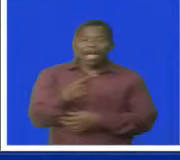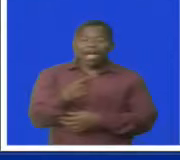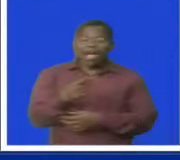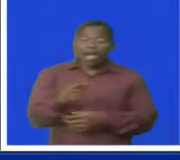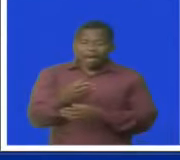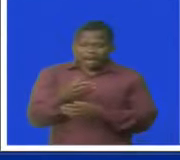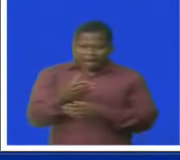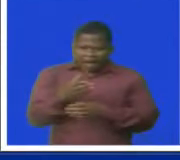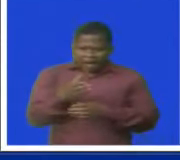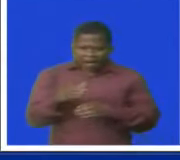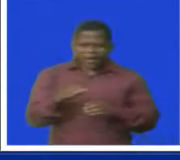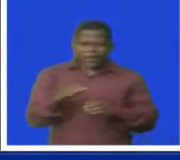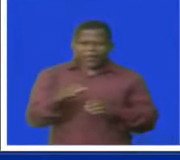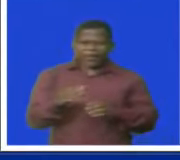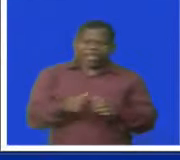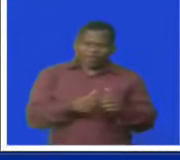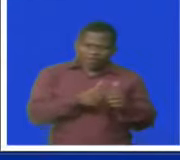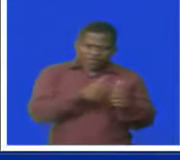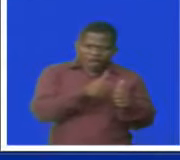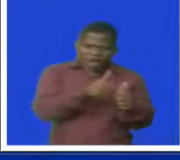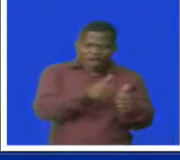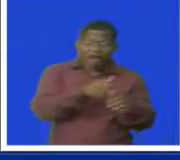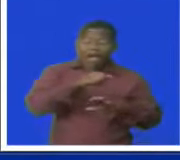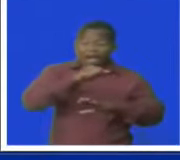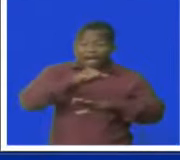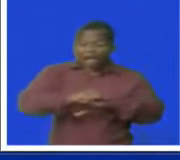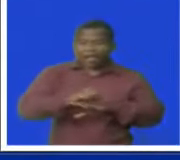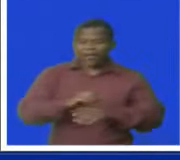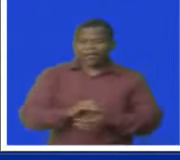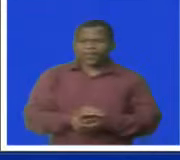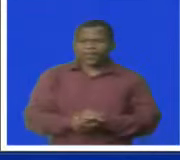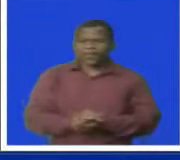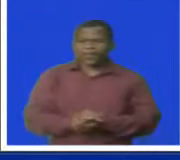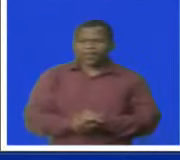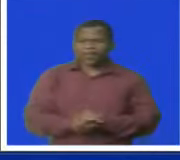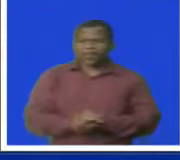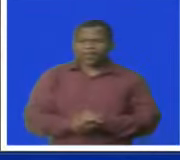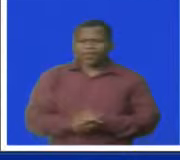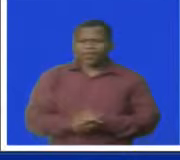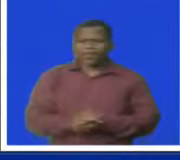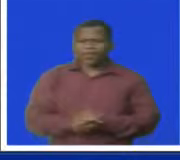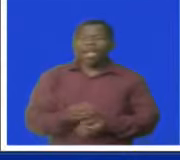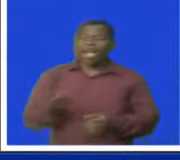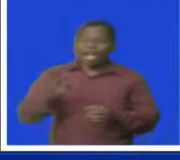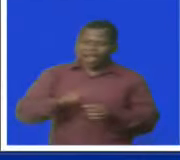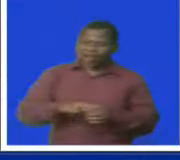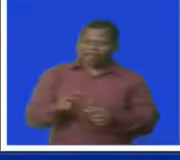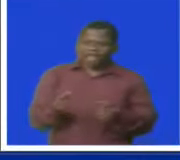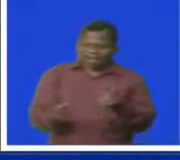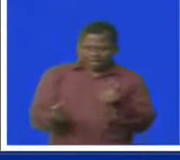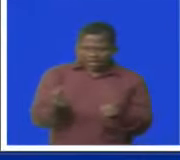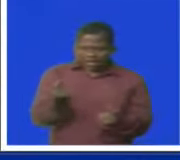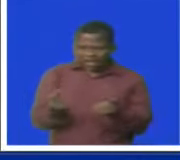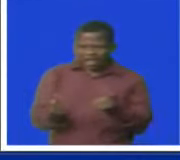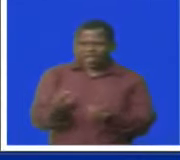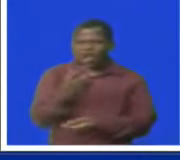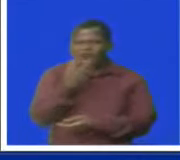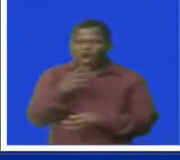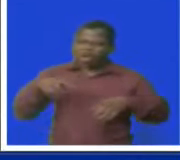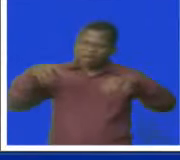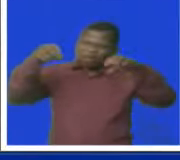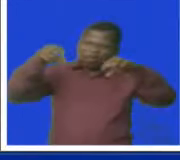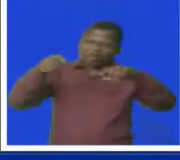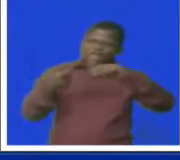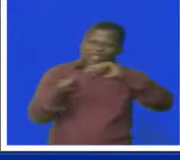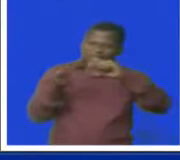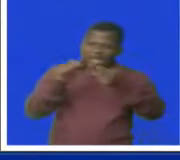welive kanjalo-ke nendlela lesithathako kanye ke netincumo kuleti tindzaba. eTindzabeni kubika giya